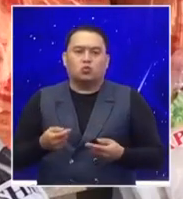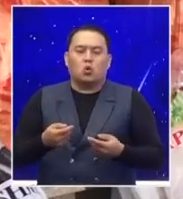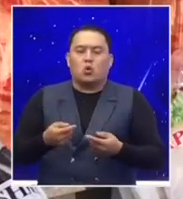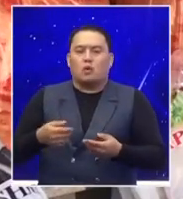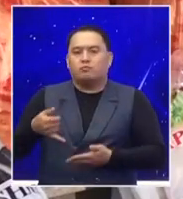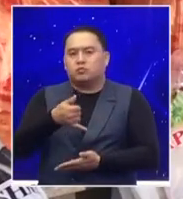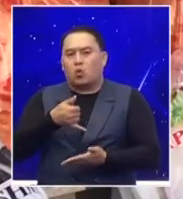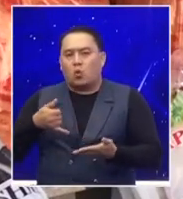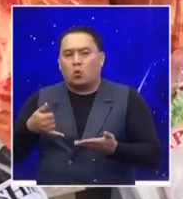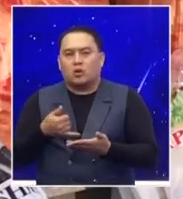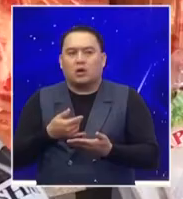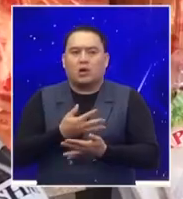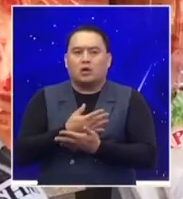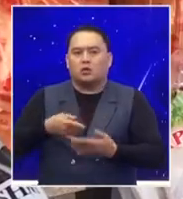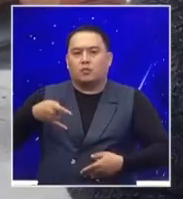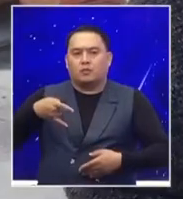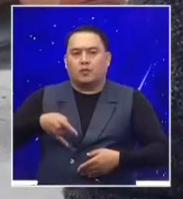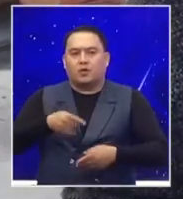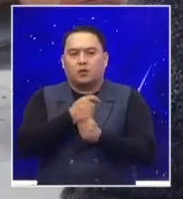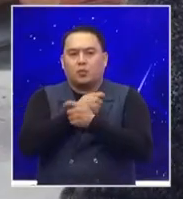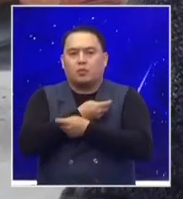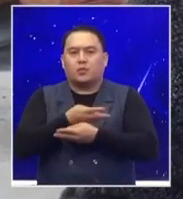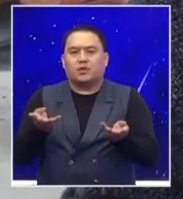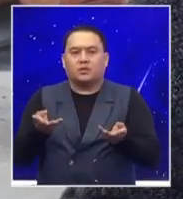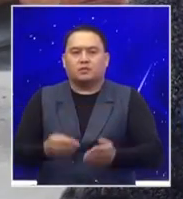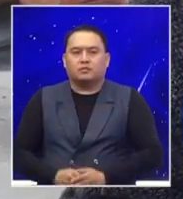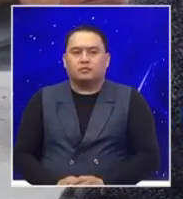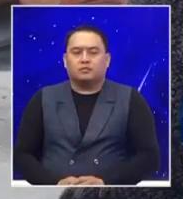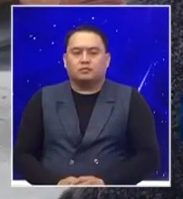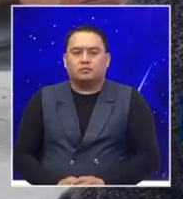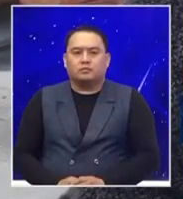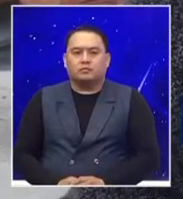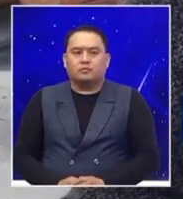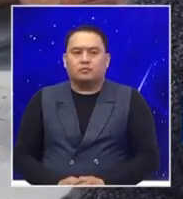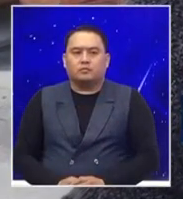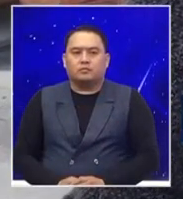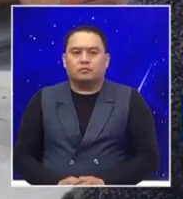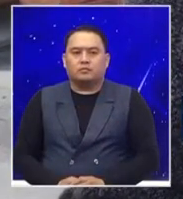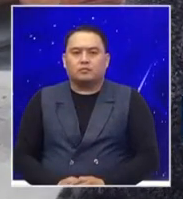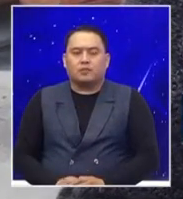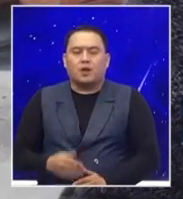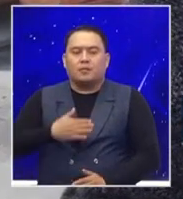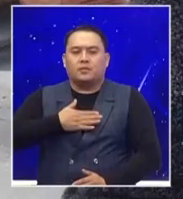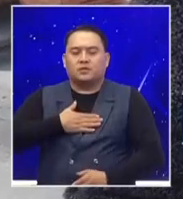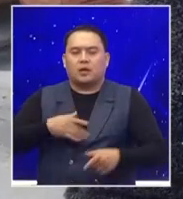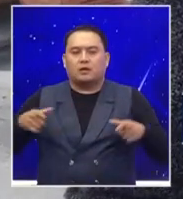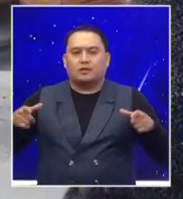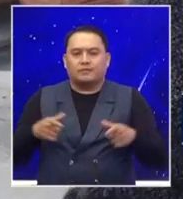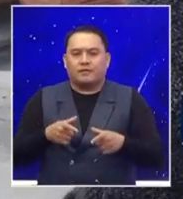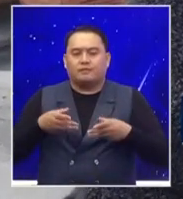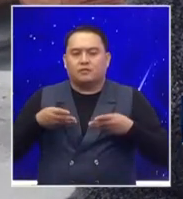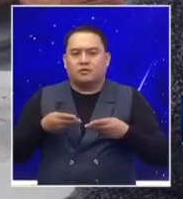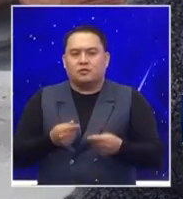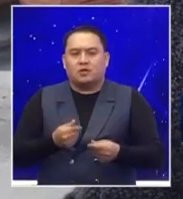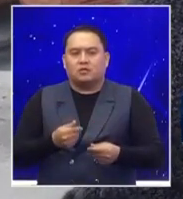сынды азық-түлік себеттерін таратты. Пандемия кезірі көп адамға кезірін тигізіп атыр.